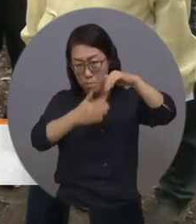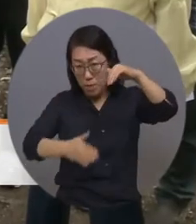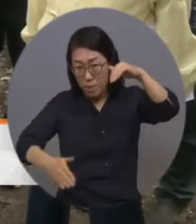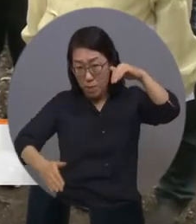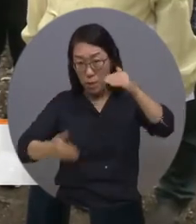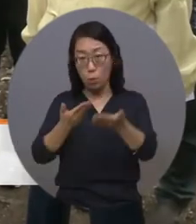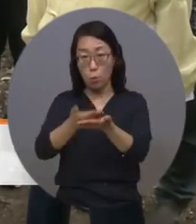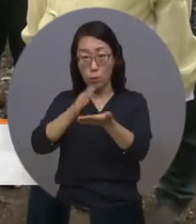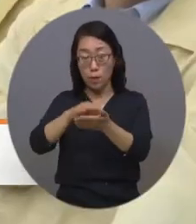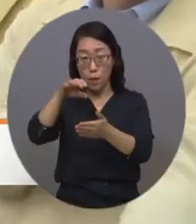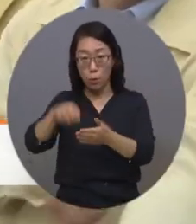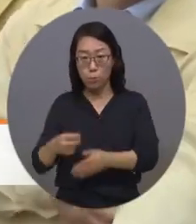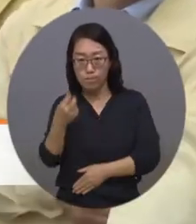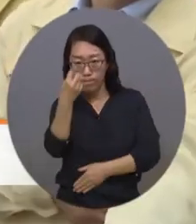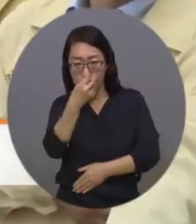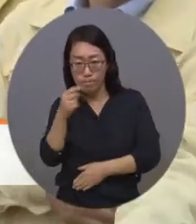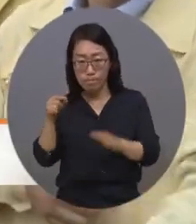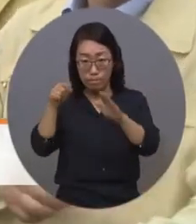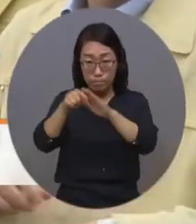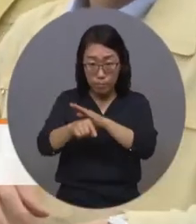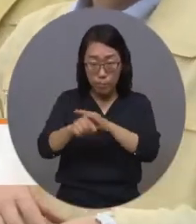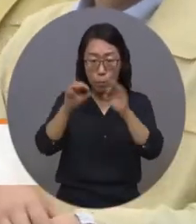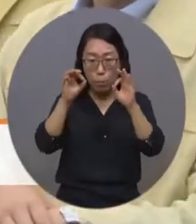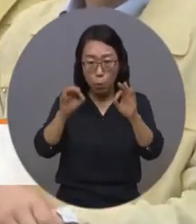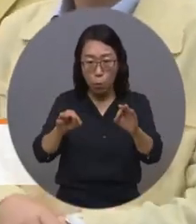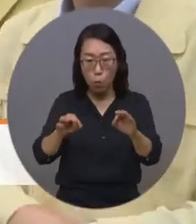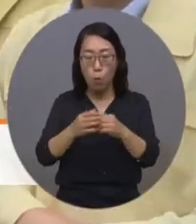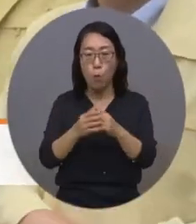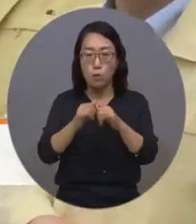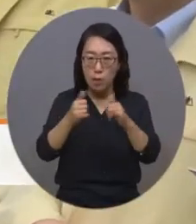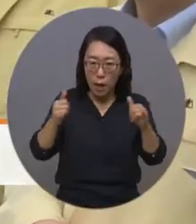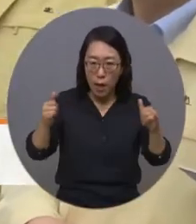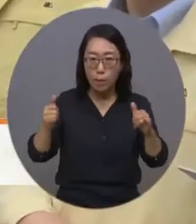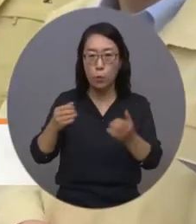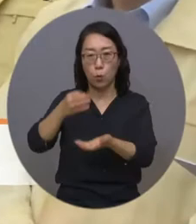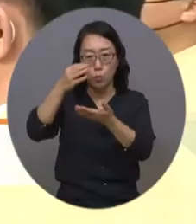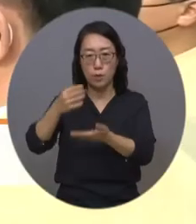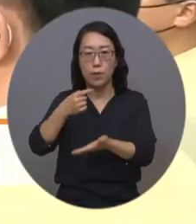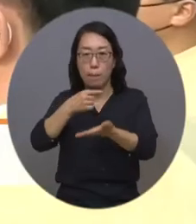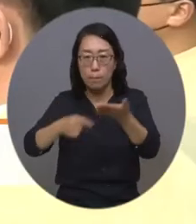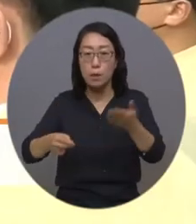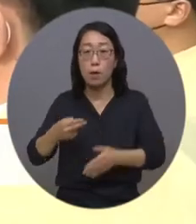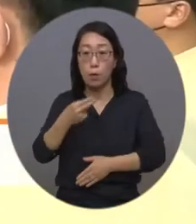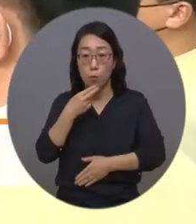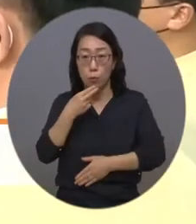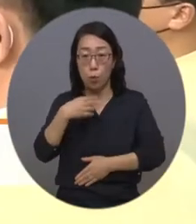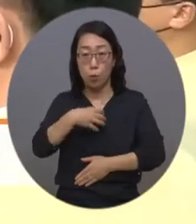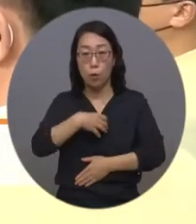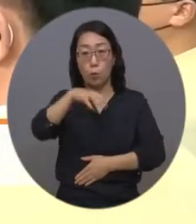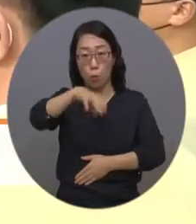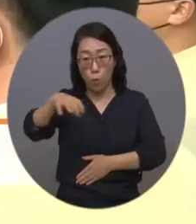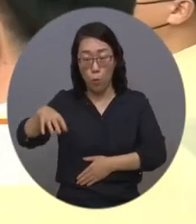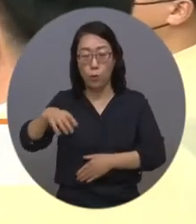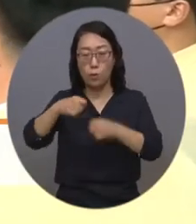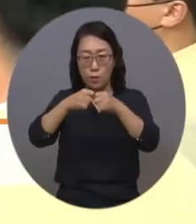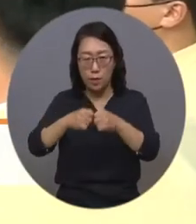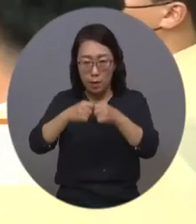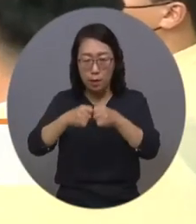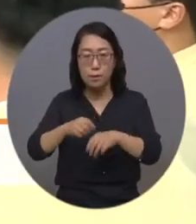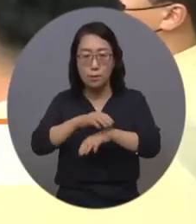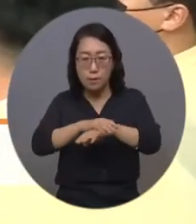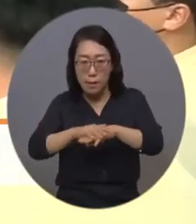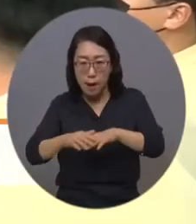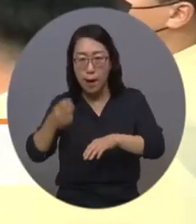현장을 점검하고 자연재난으로 인한 인명과 재산 피해 예방을 위해 위험지역 현장관리를 철저히 할